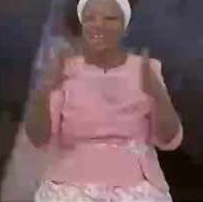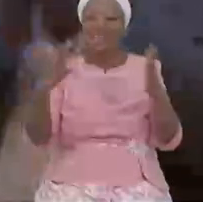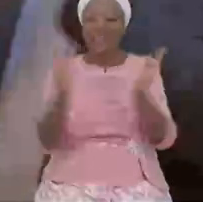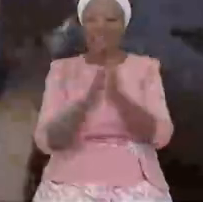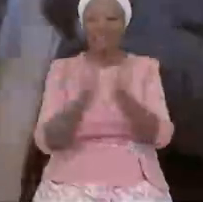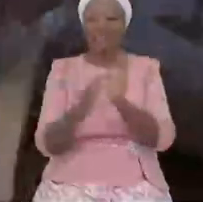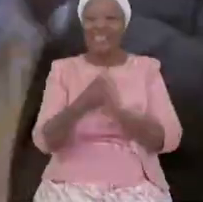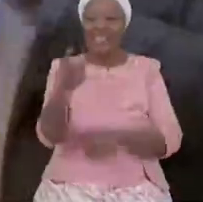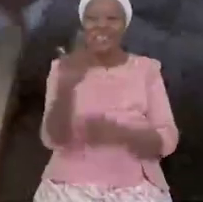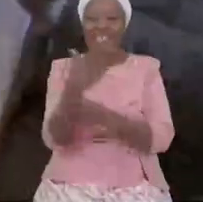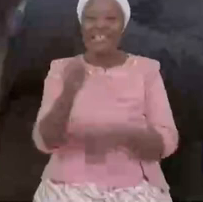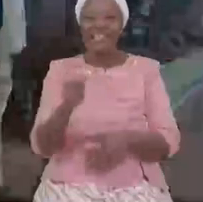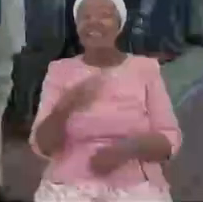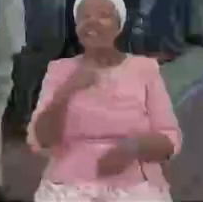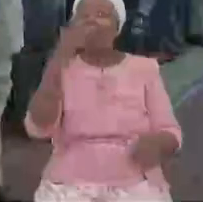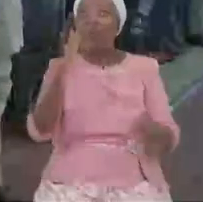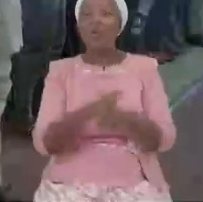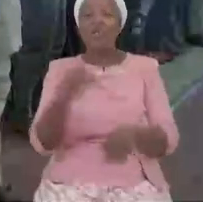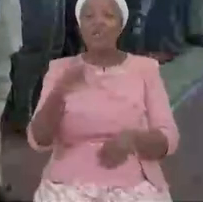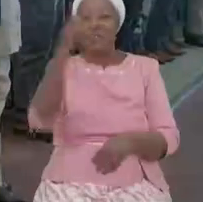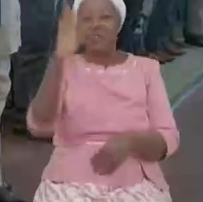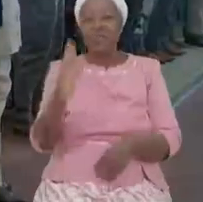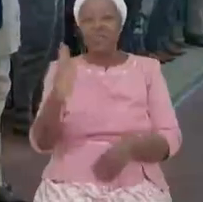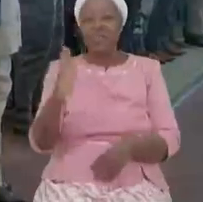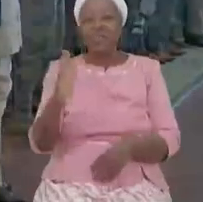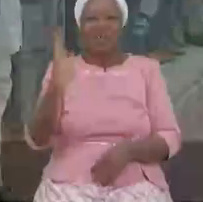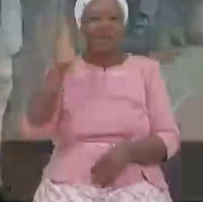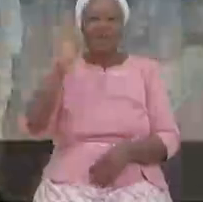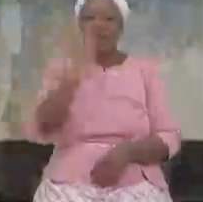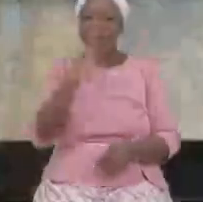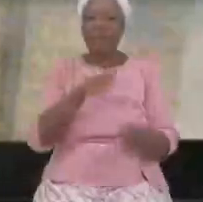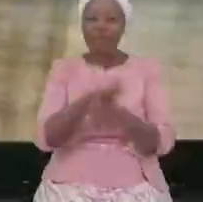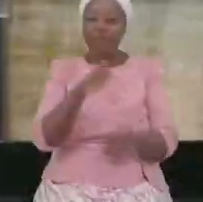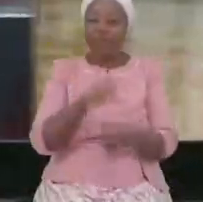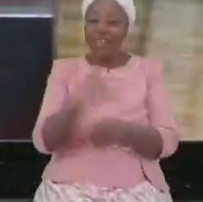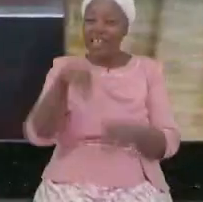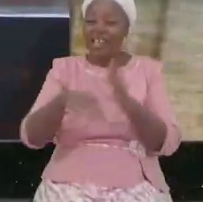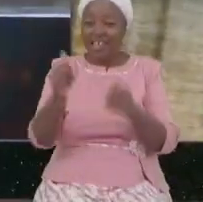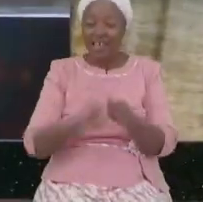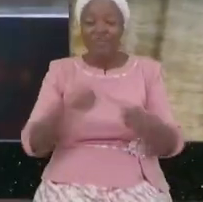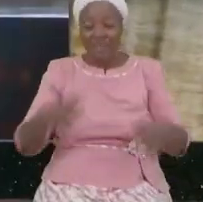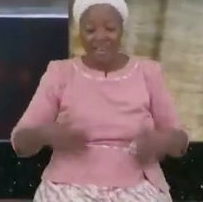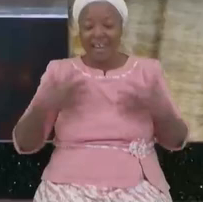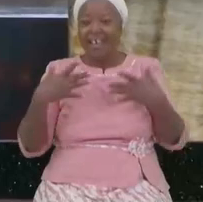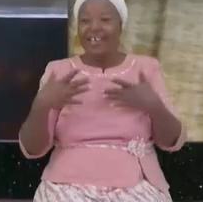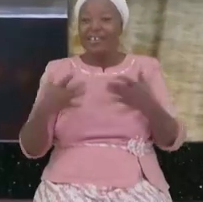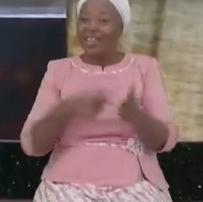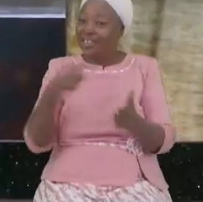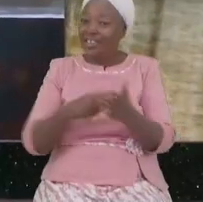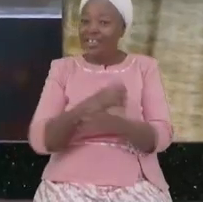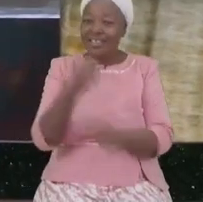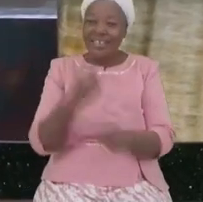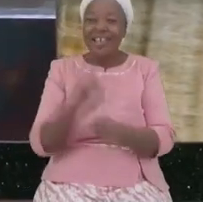Les promesses de Dieu seront accomplies dans chaque vie cette année au nom